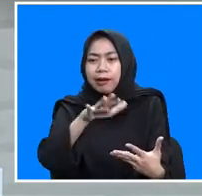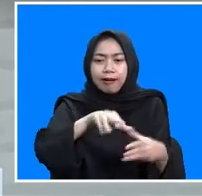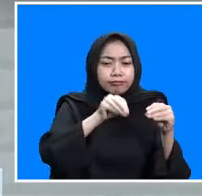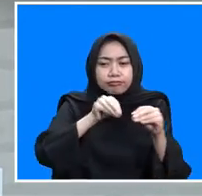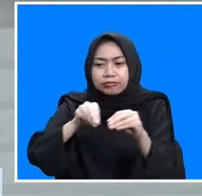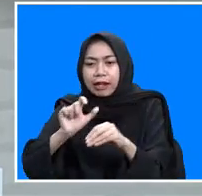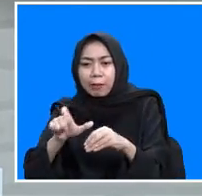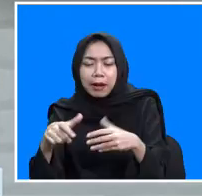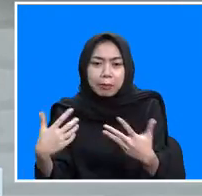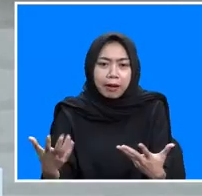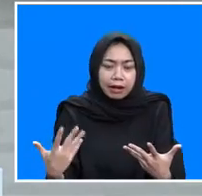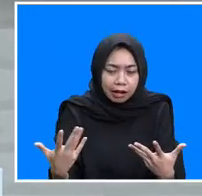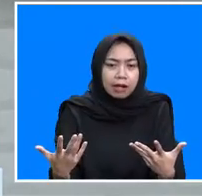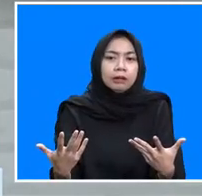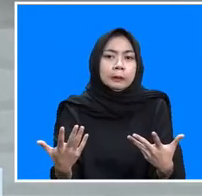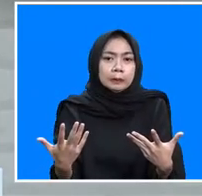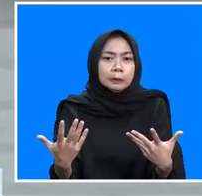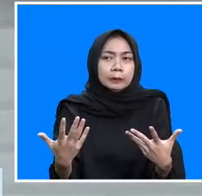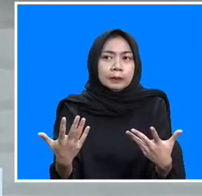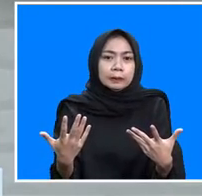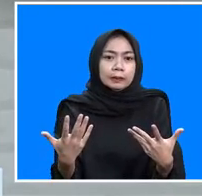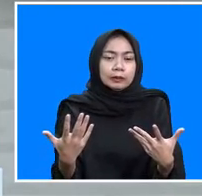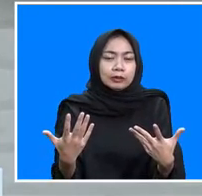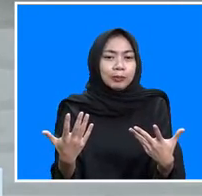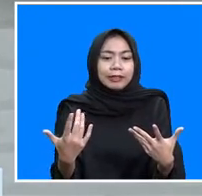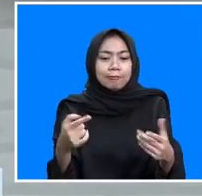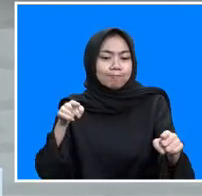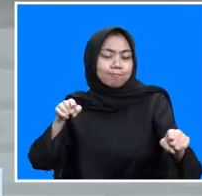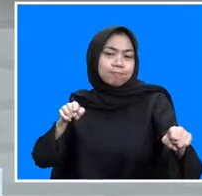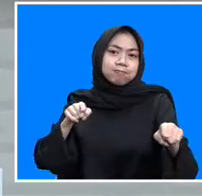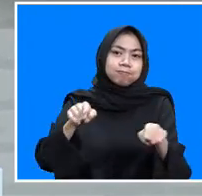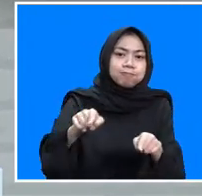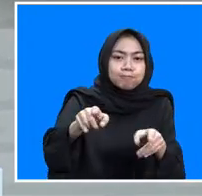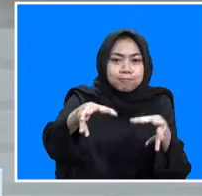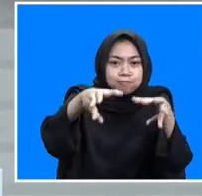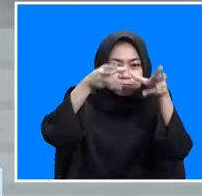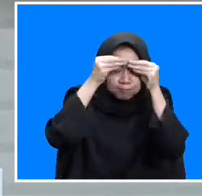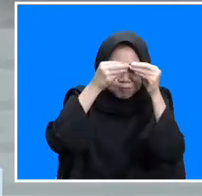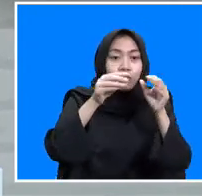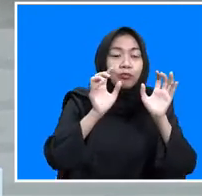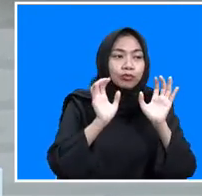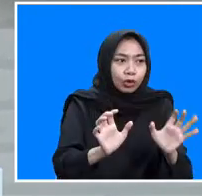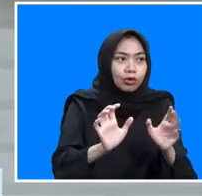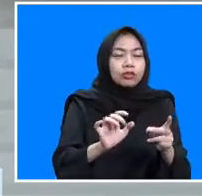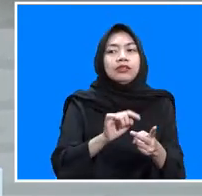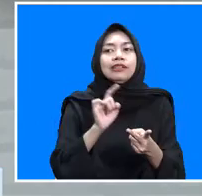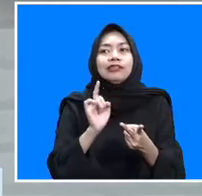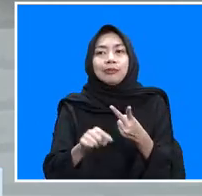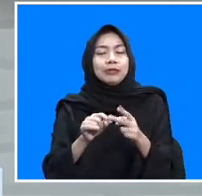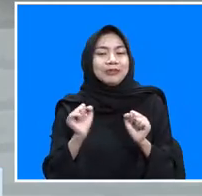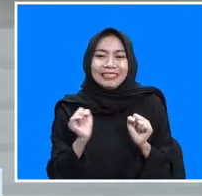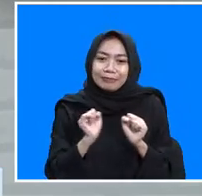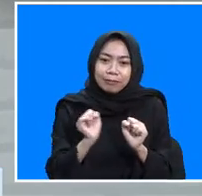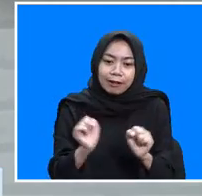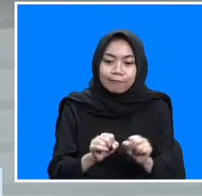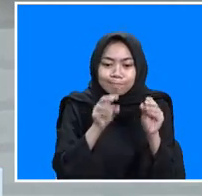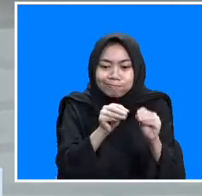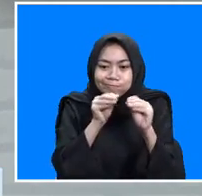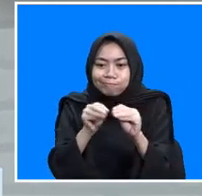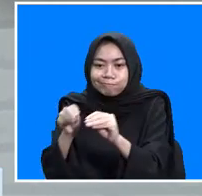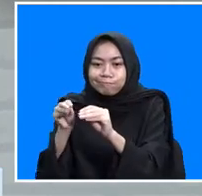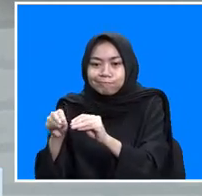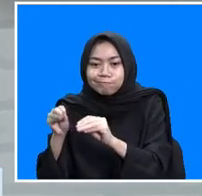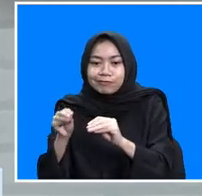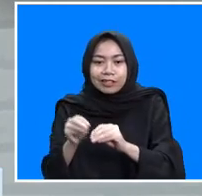mereka, tidak hanya dengan untuk catch up, tapi juga bagaimana mengakselerasi bisa lebih cepat lagi sehingga kita